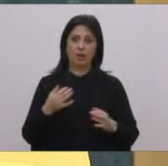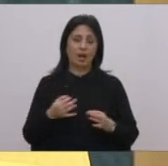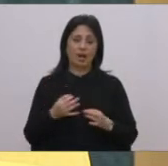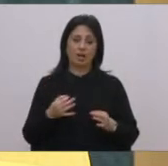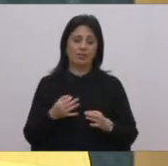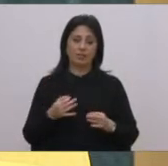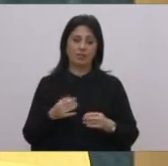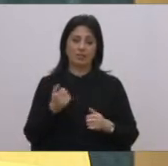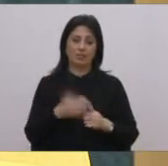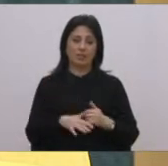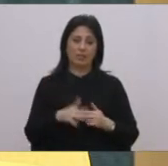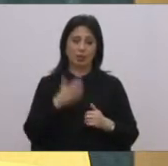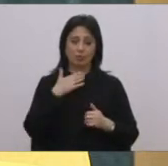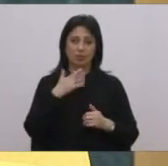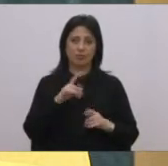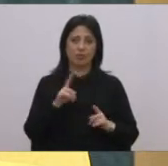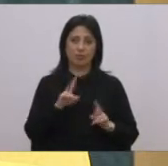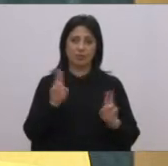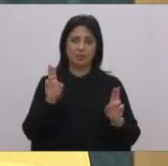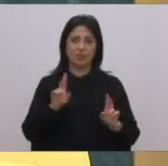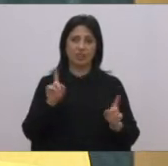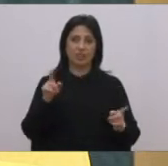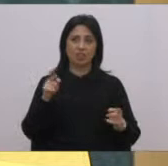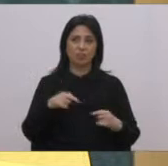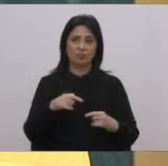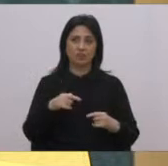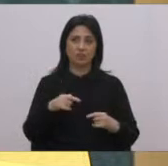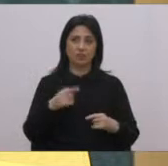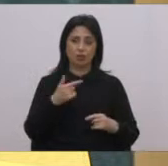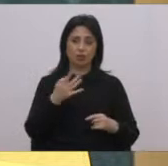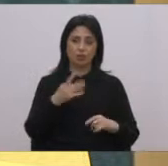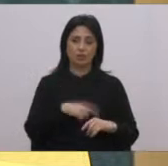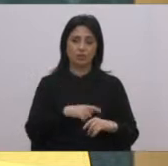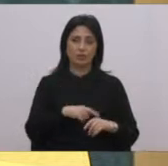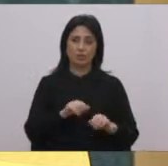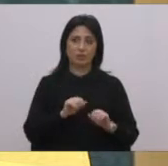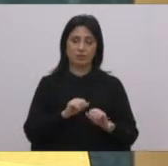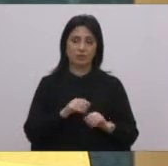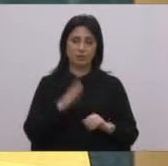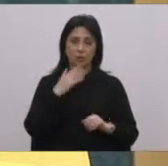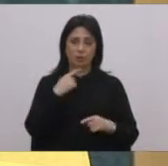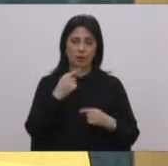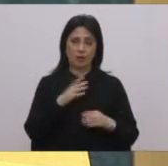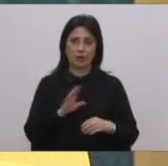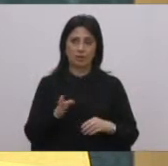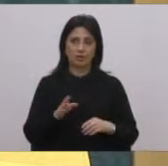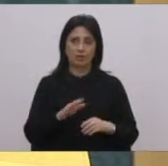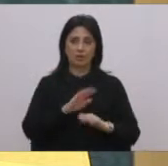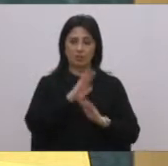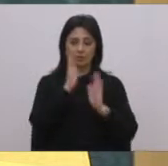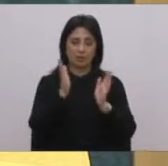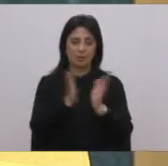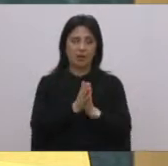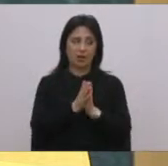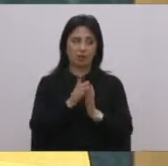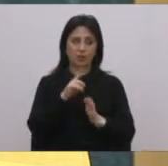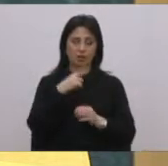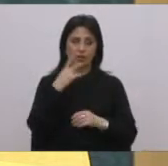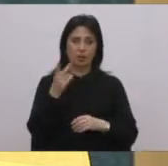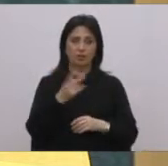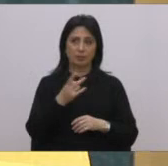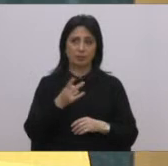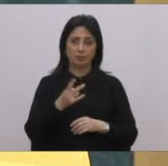aravitaria, se tot centralize, bulida, raime standarde, se saba misi, anu, uzda, ot, satien, se saba, tot saubari, araris. Tlianobashi, რა თქმა უნდა,